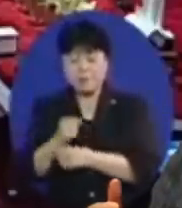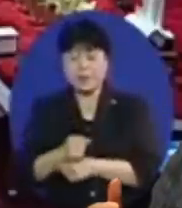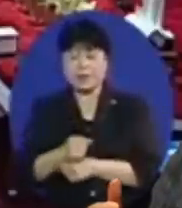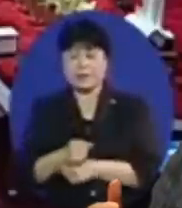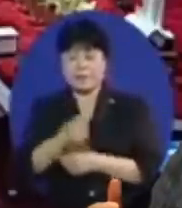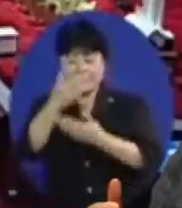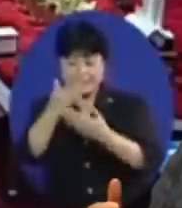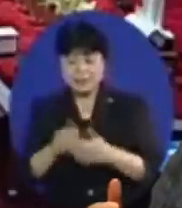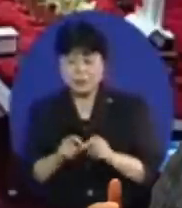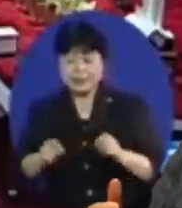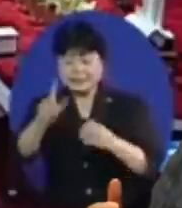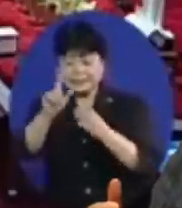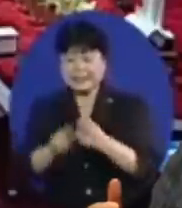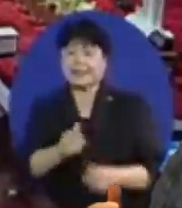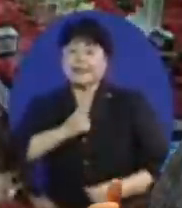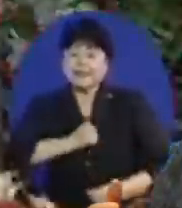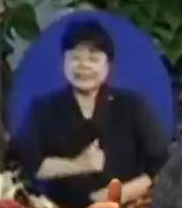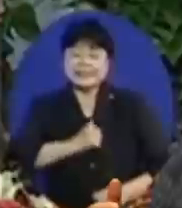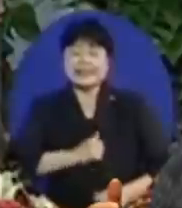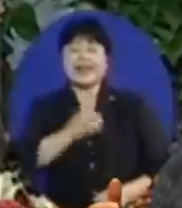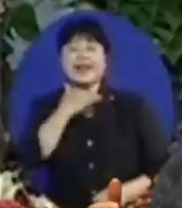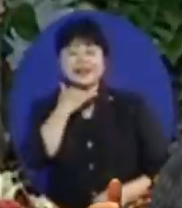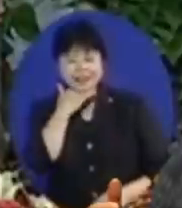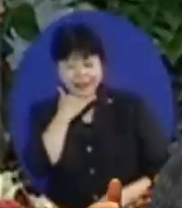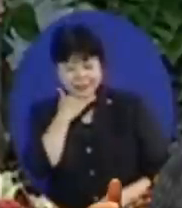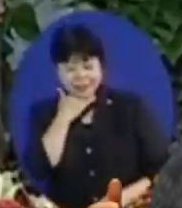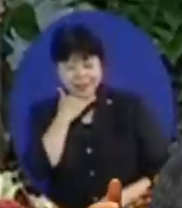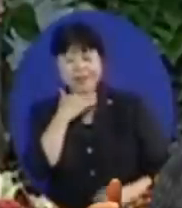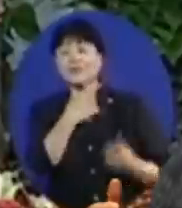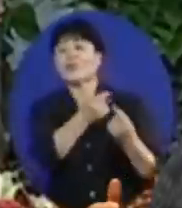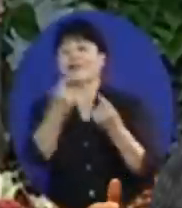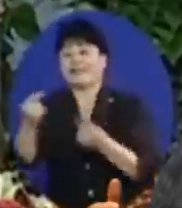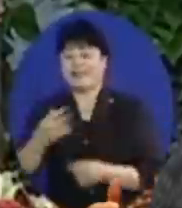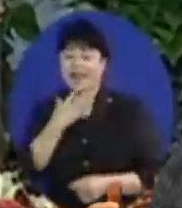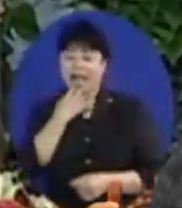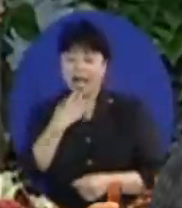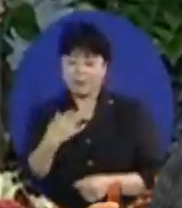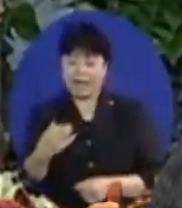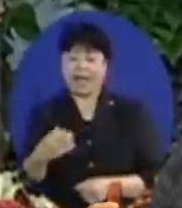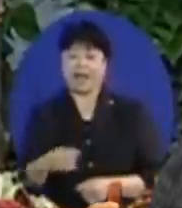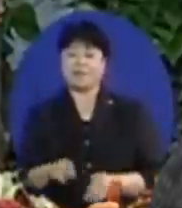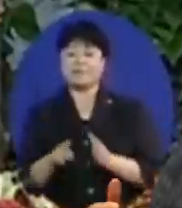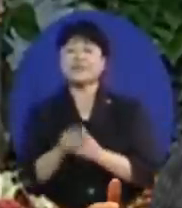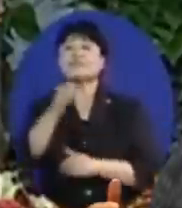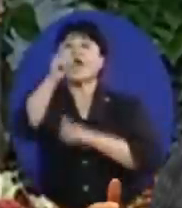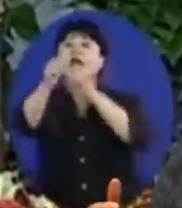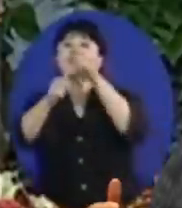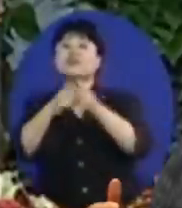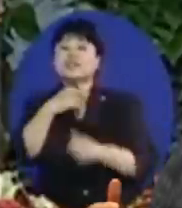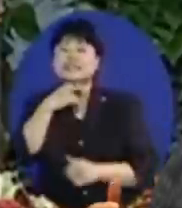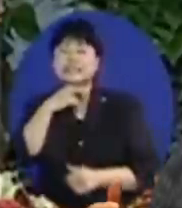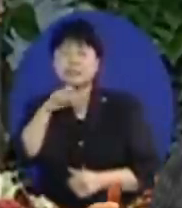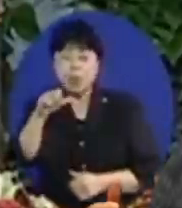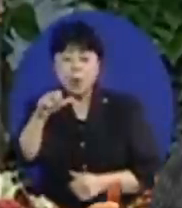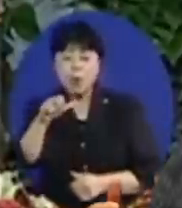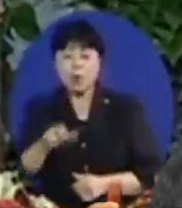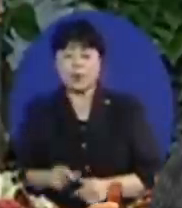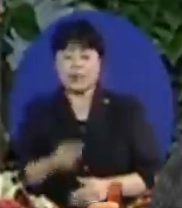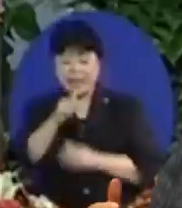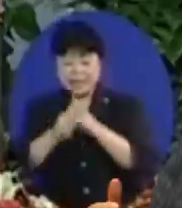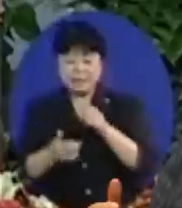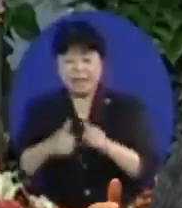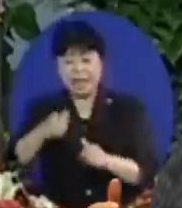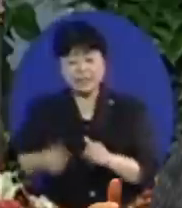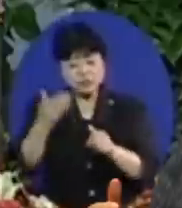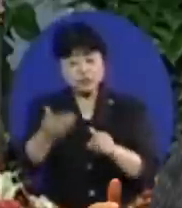오랜 세월을 인내하고 기다렸다는 공통점이 있습니다. 아브라함, 믿음의 조상 아브라함은 75세 되던 해에 하나님께서